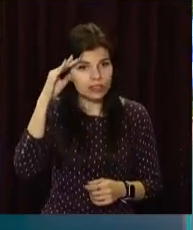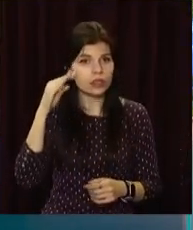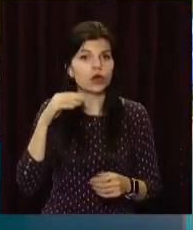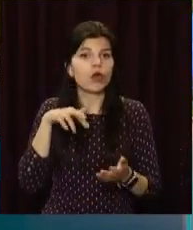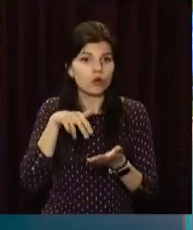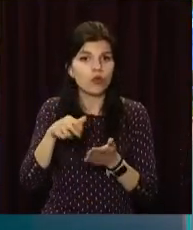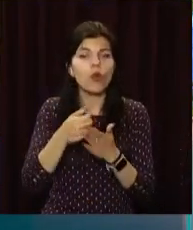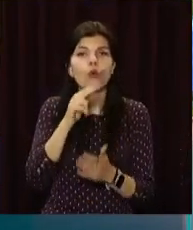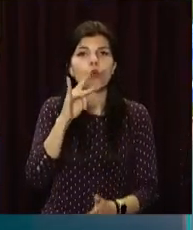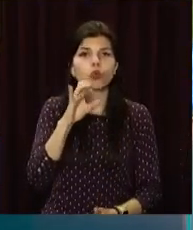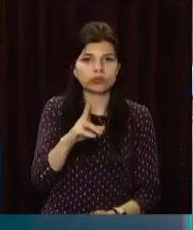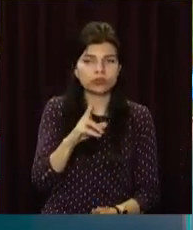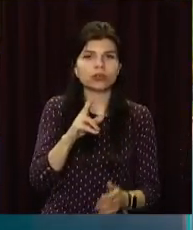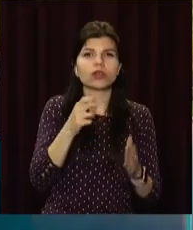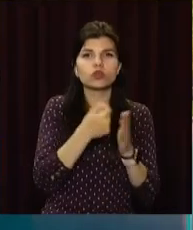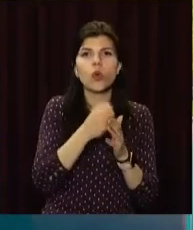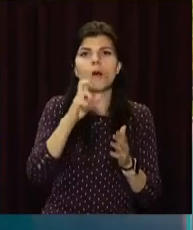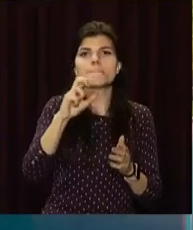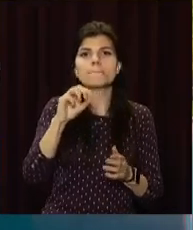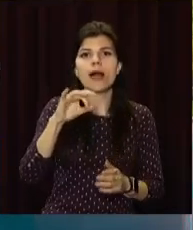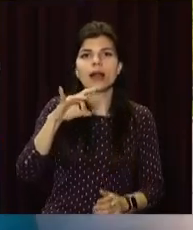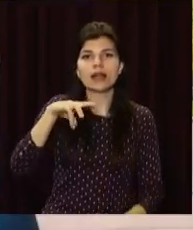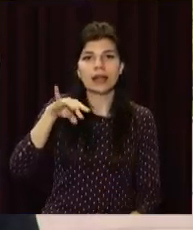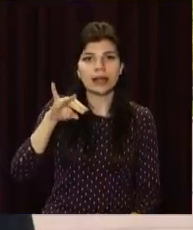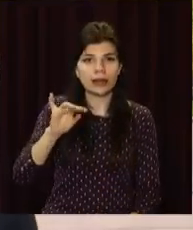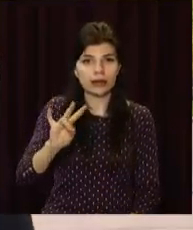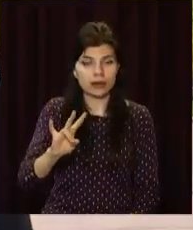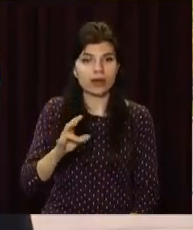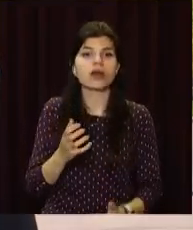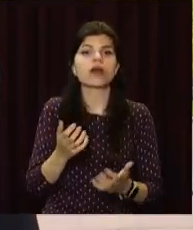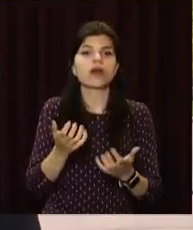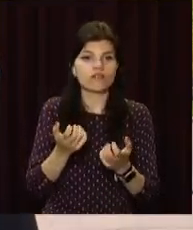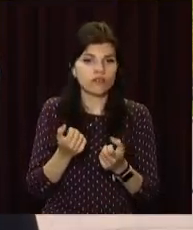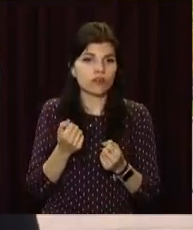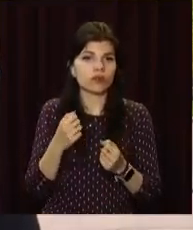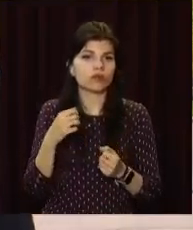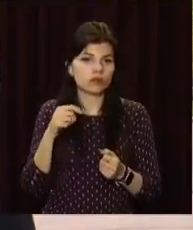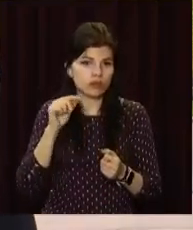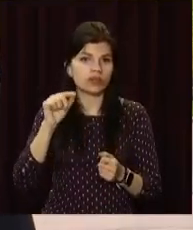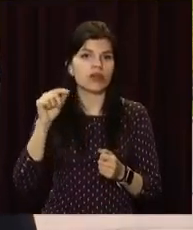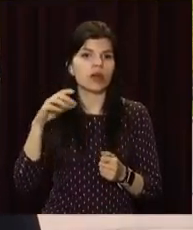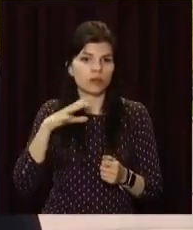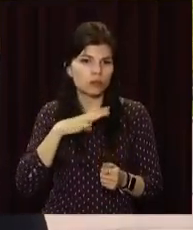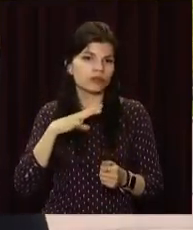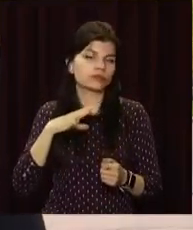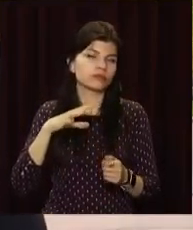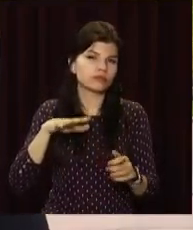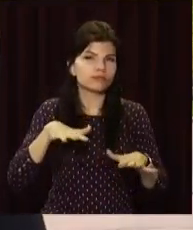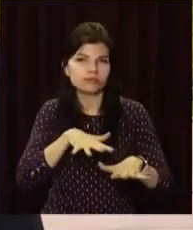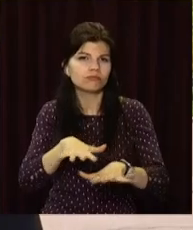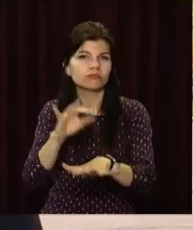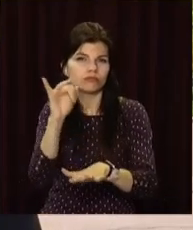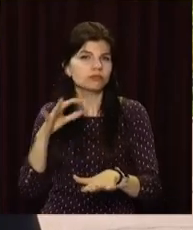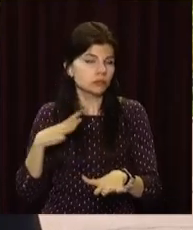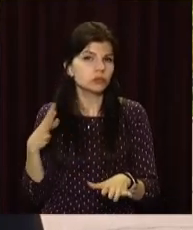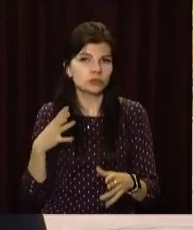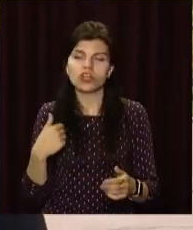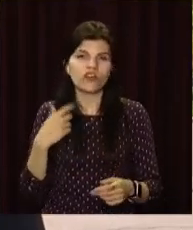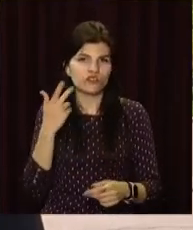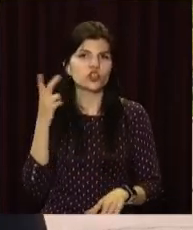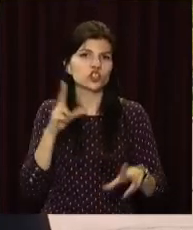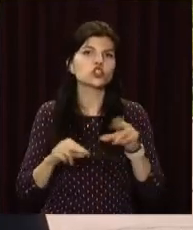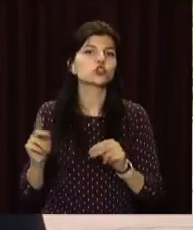від Курської дуги до Берліна, брав рейстаг, водружав там знамя. Тому я завжди